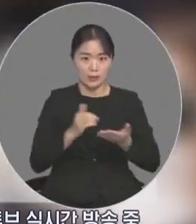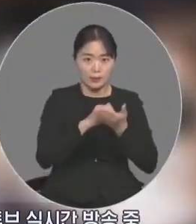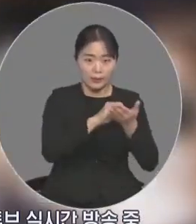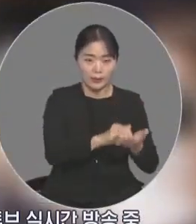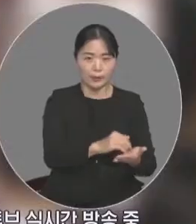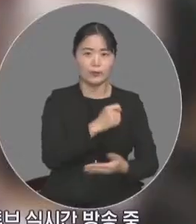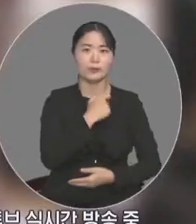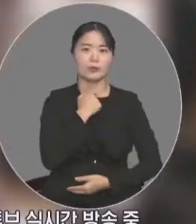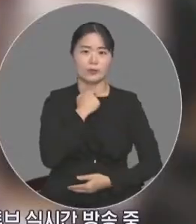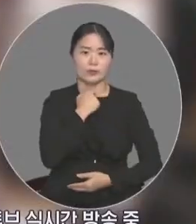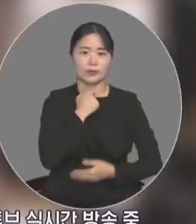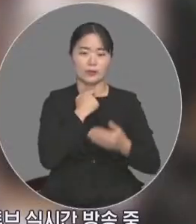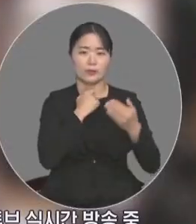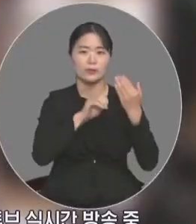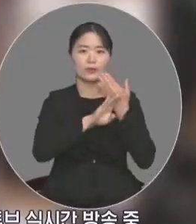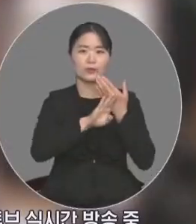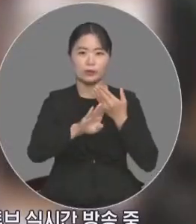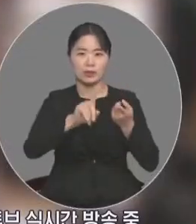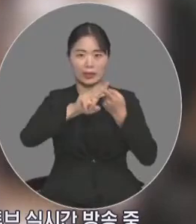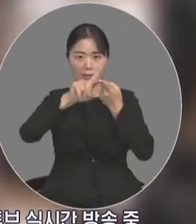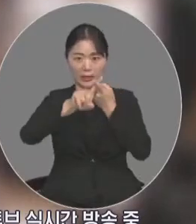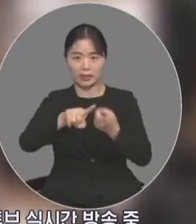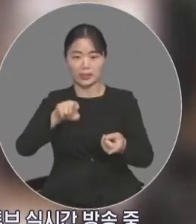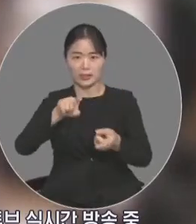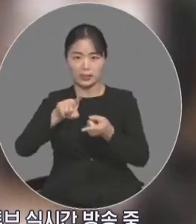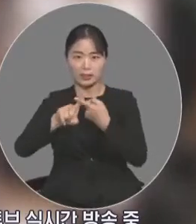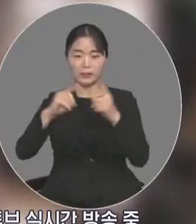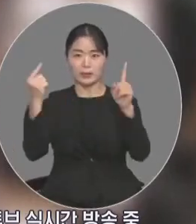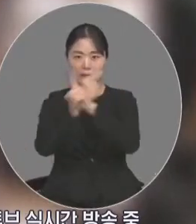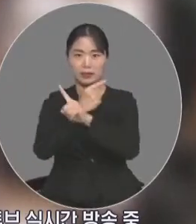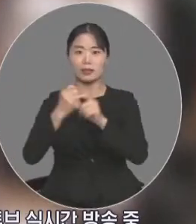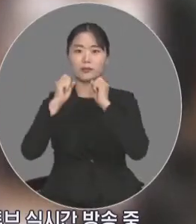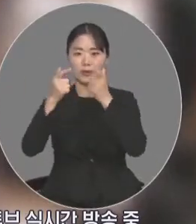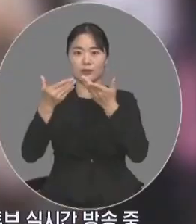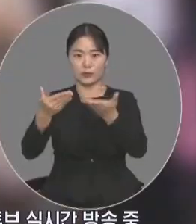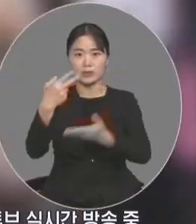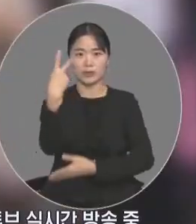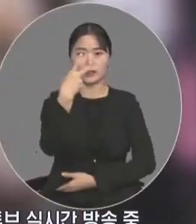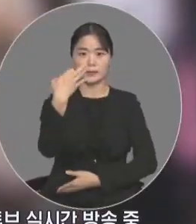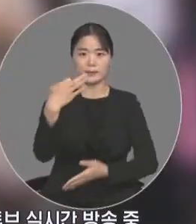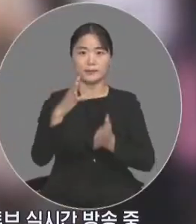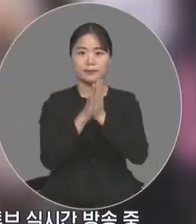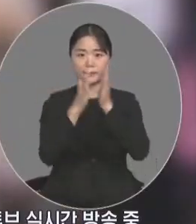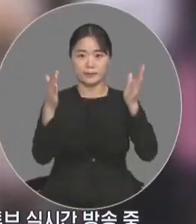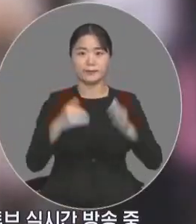진로를 변경할 기회를 제공하기 위해 2014년 도입됐습니다.